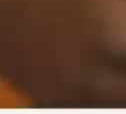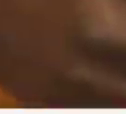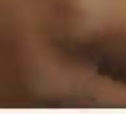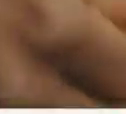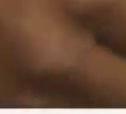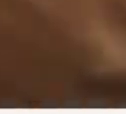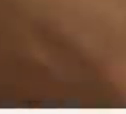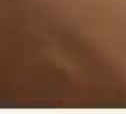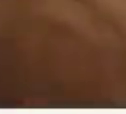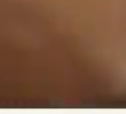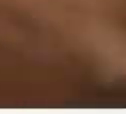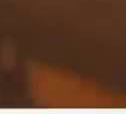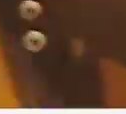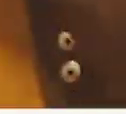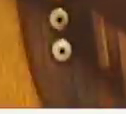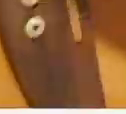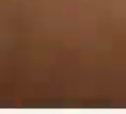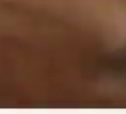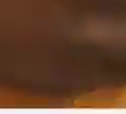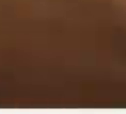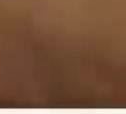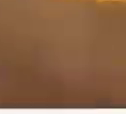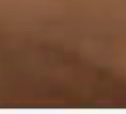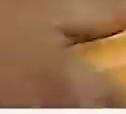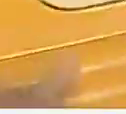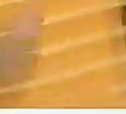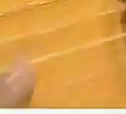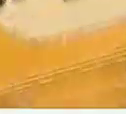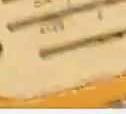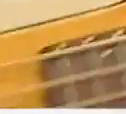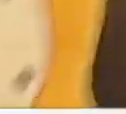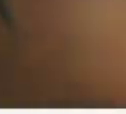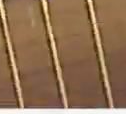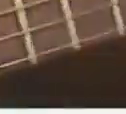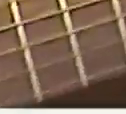Nimetembea sijamuona msichana Aoko,